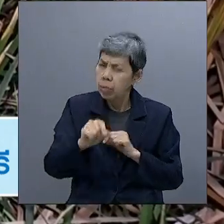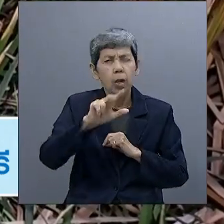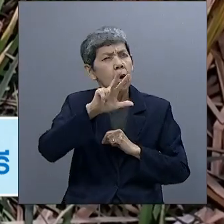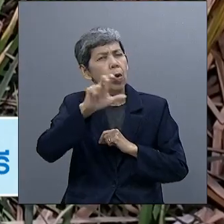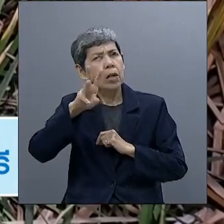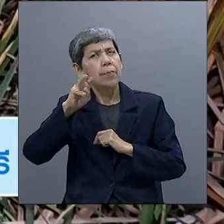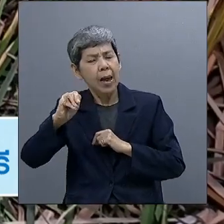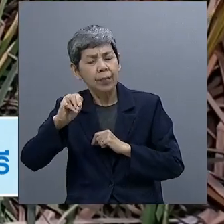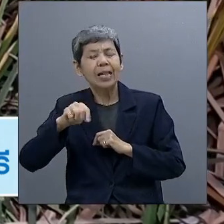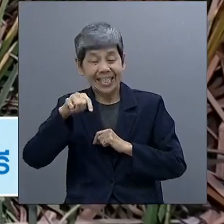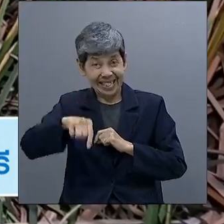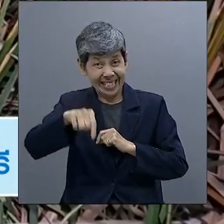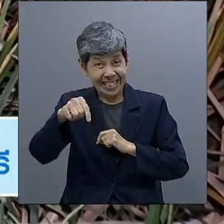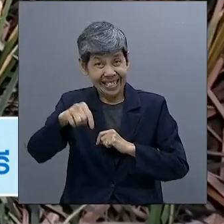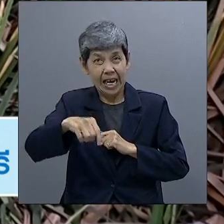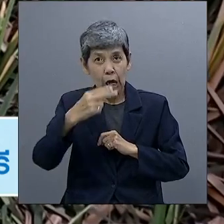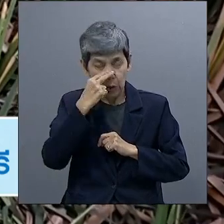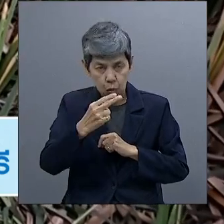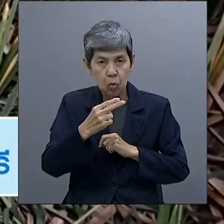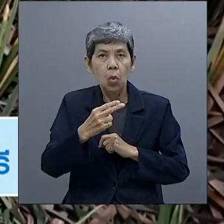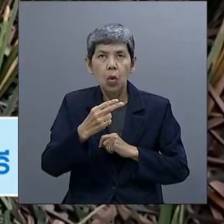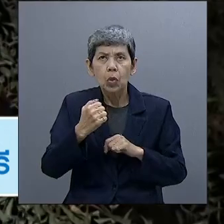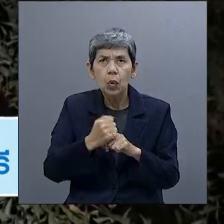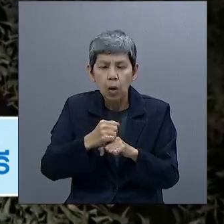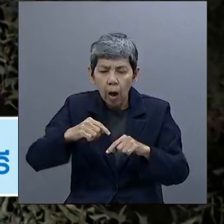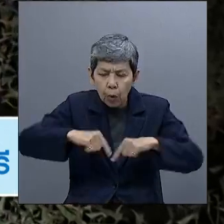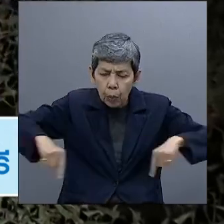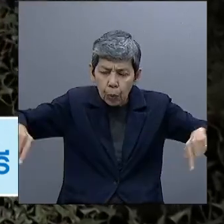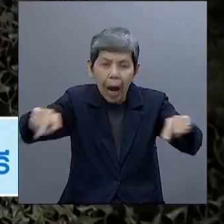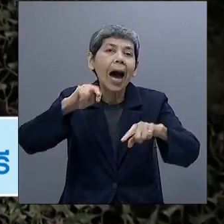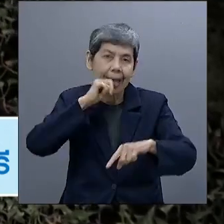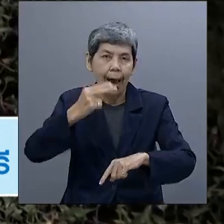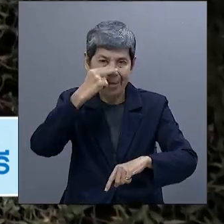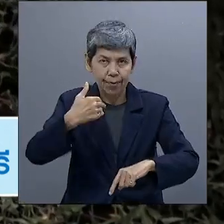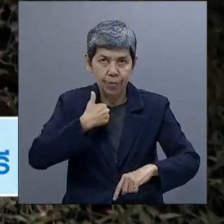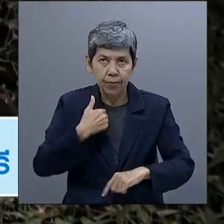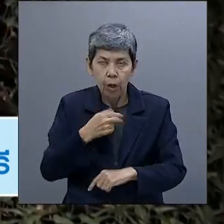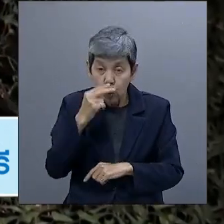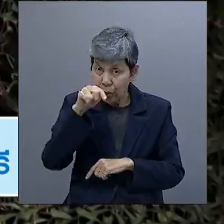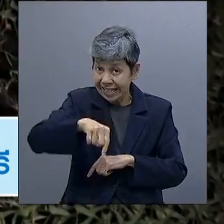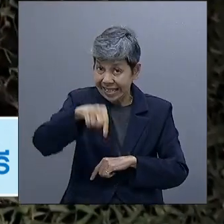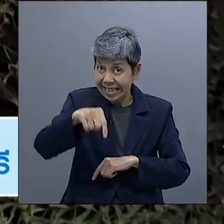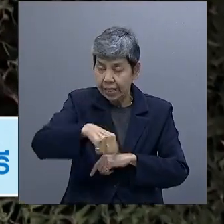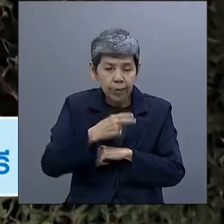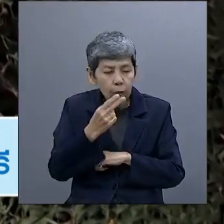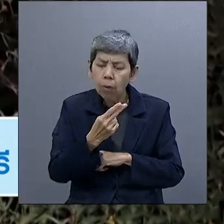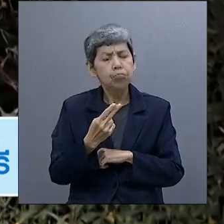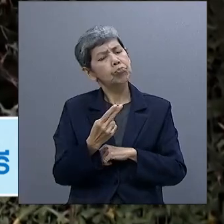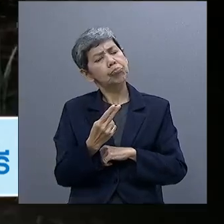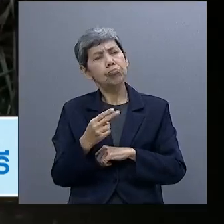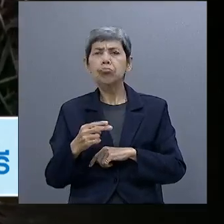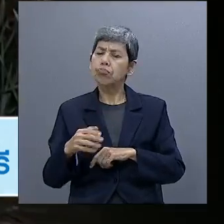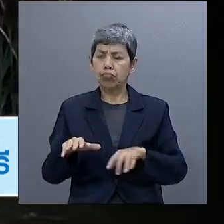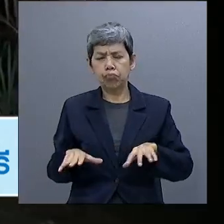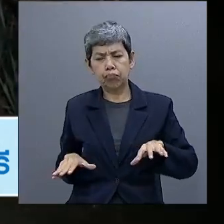ตรเป็นจุดมุมที่สามารถมองเห็นสภาพบึงได้โดยรอบจากการสำรวจจุดแรกยังไม่พบร่องรอยของจระ